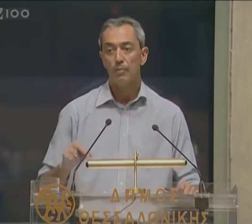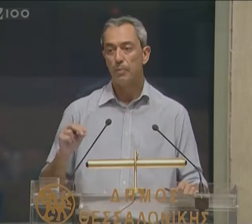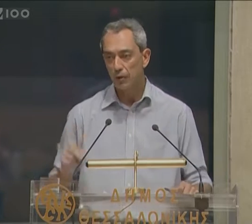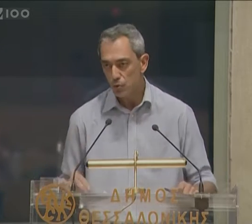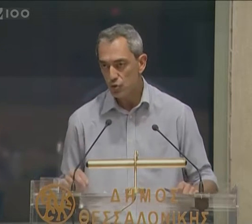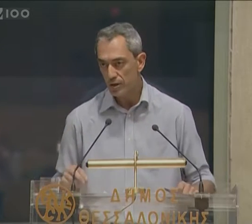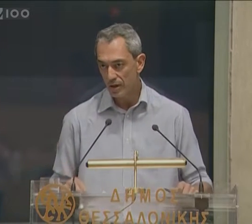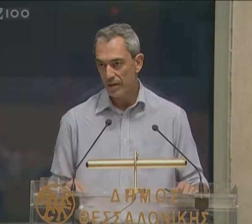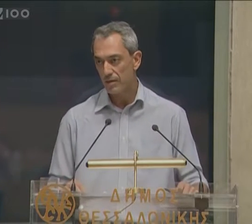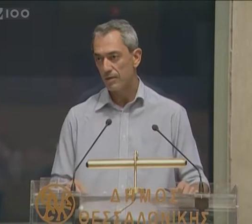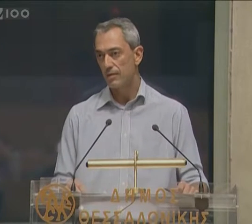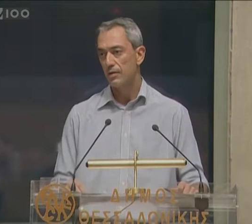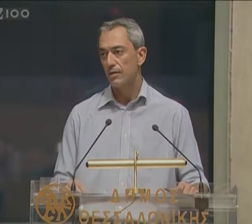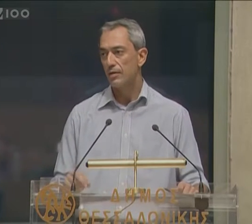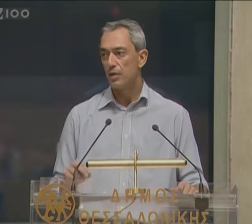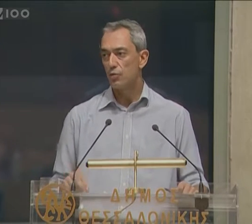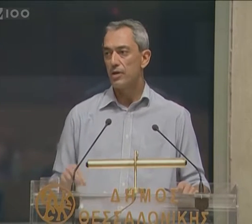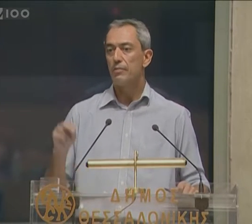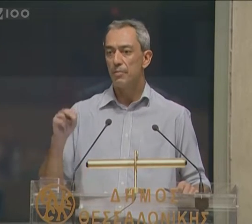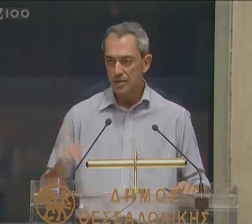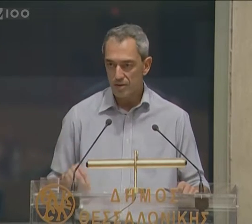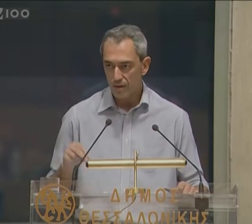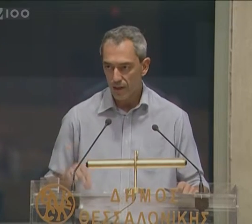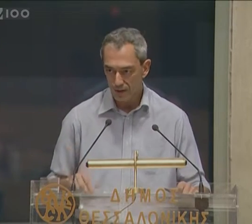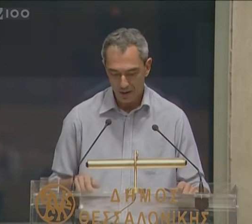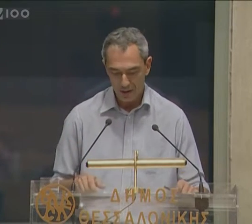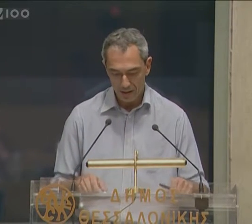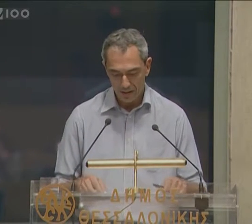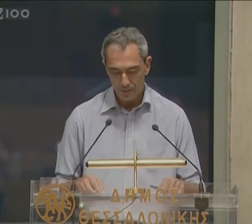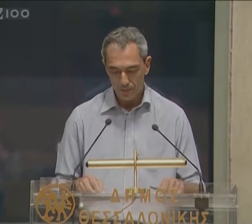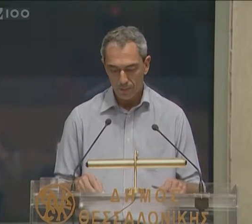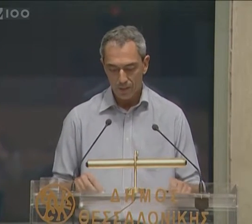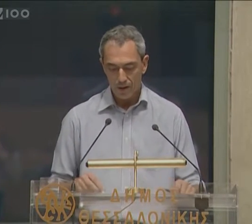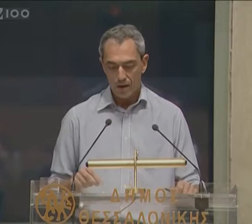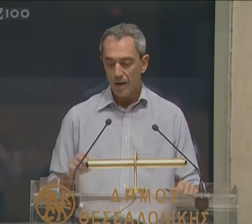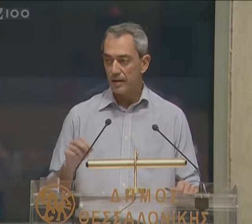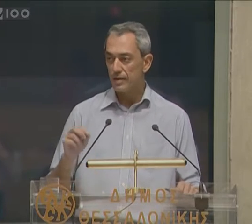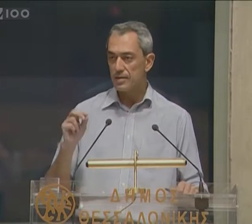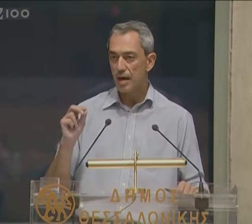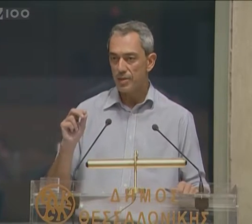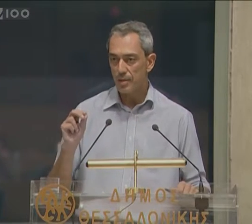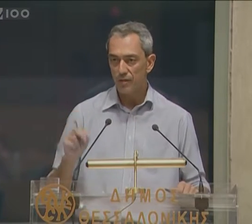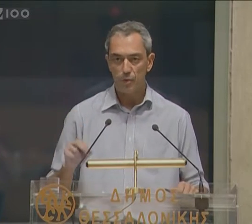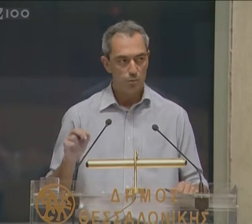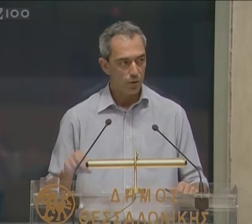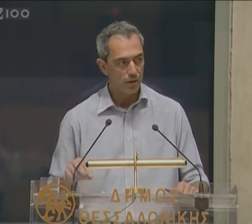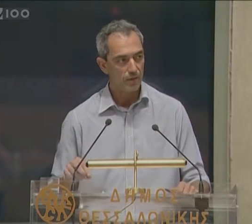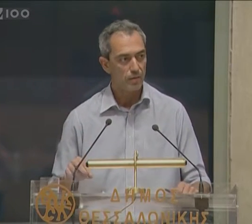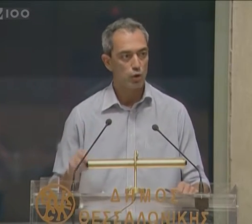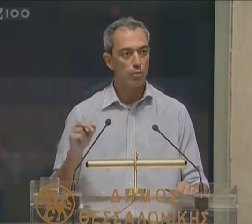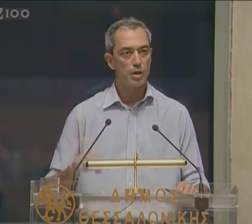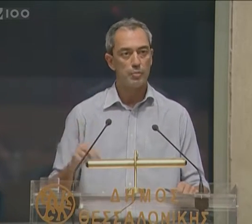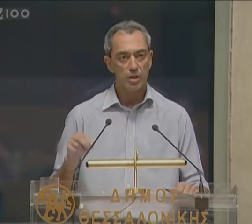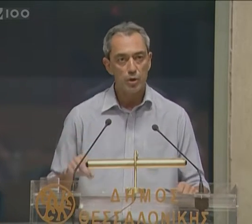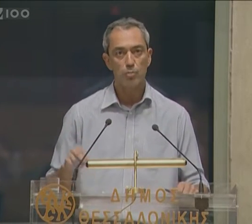παντού στην Ελλάδα να λειτουργεί μέσα στα δημαρχεία. Γιατί έρχεται σε άμεση επαφή με τον πολίτη,